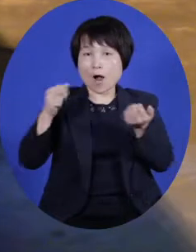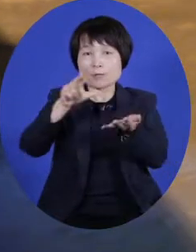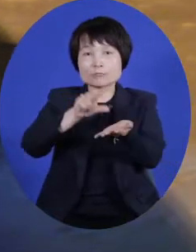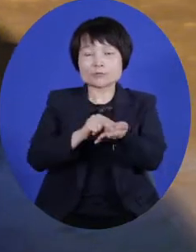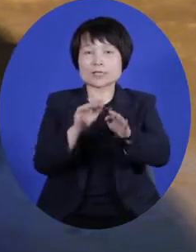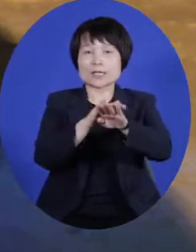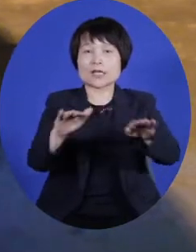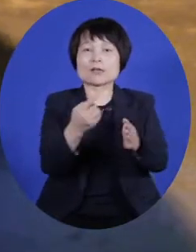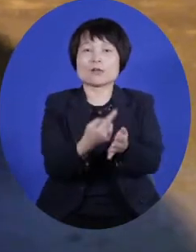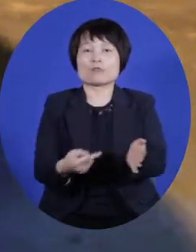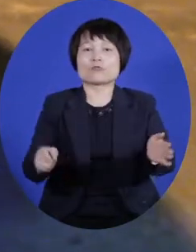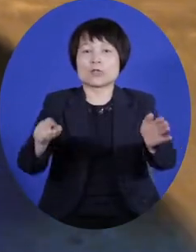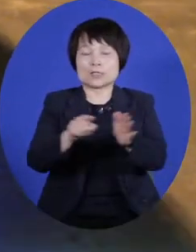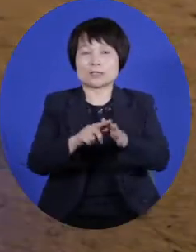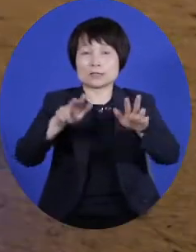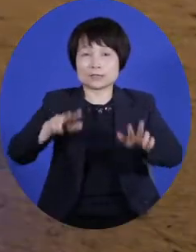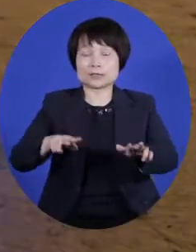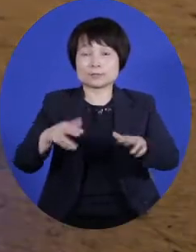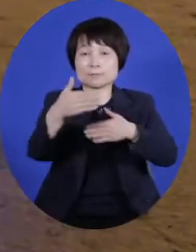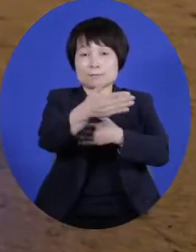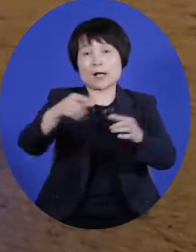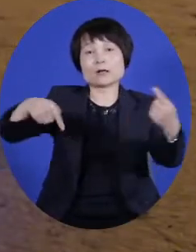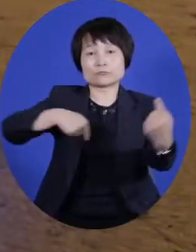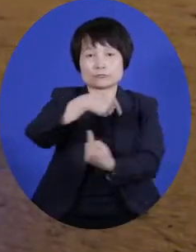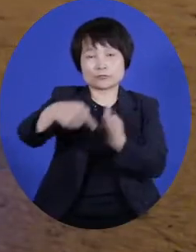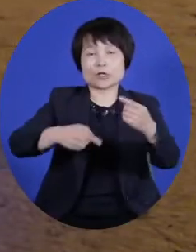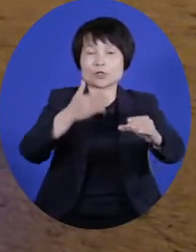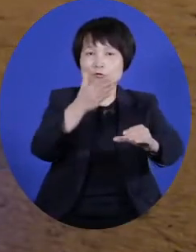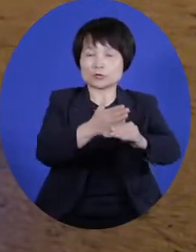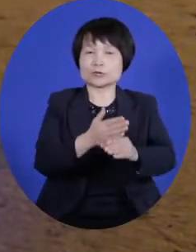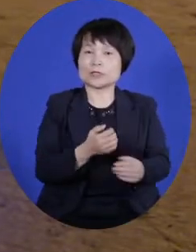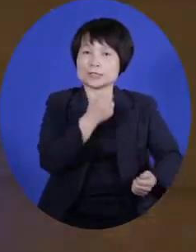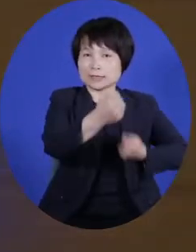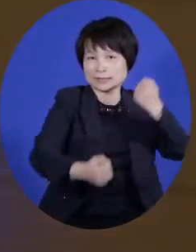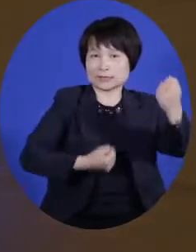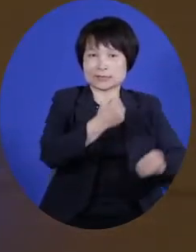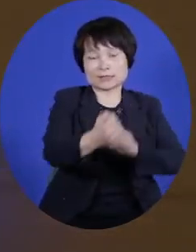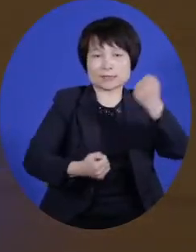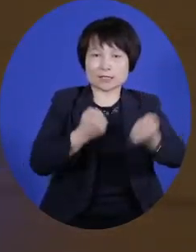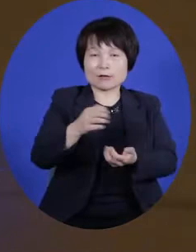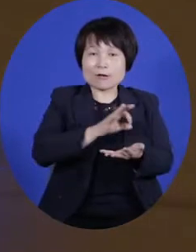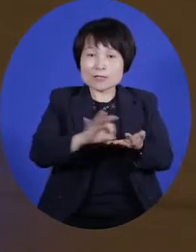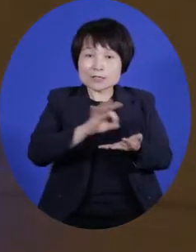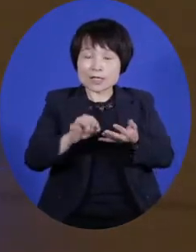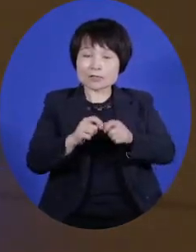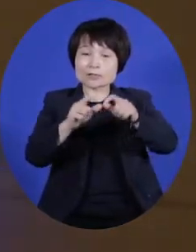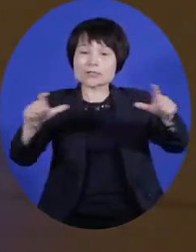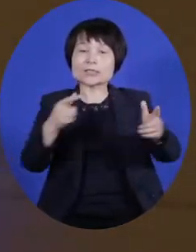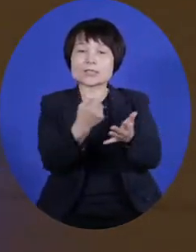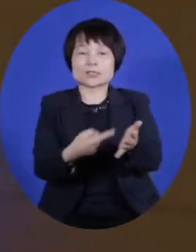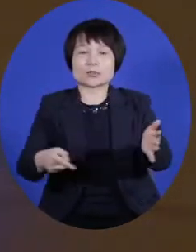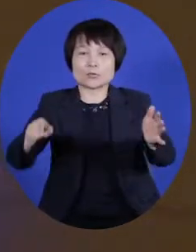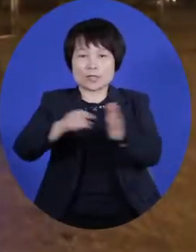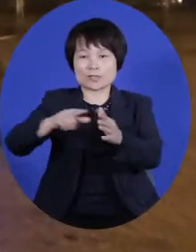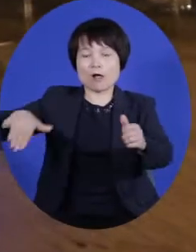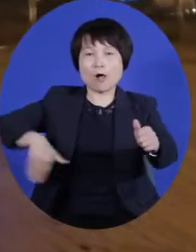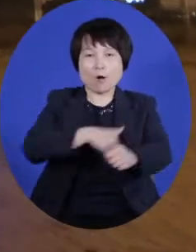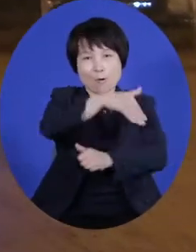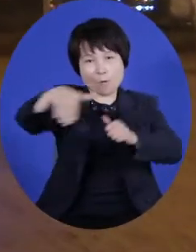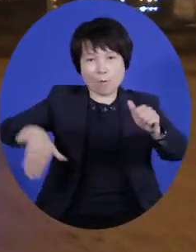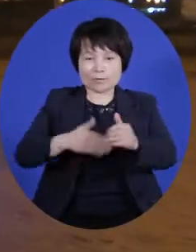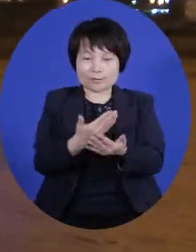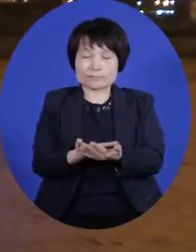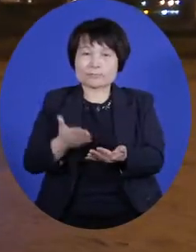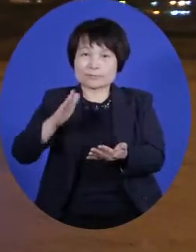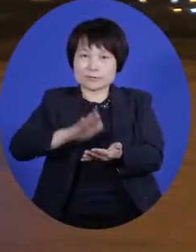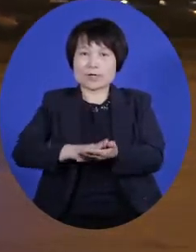활성화 시책을 추진해오고 있는데요. 시 관계자는 자전거 도로와 관련 시설물을 지속적으로 정비하는 등 자전거